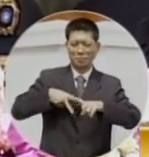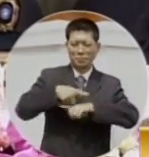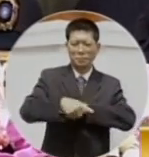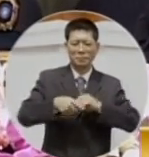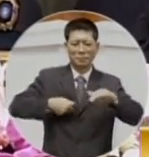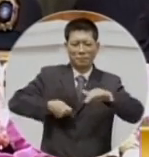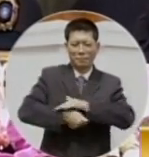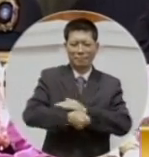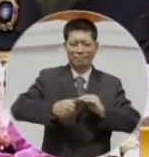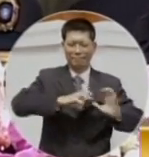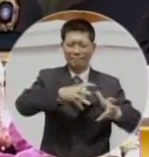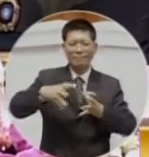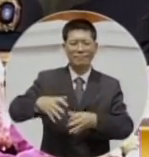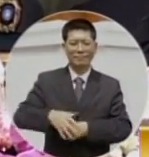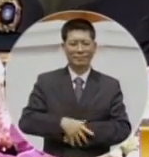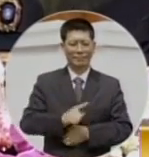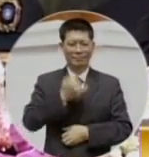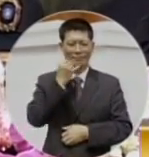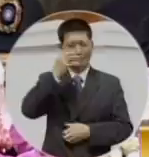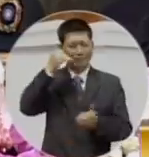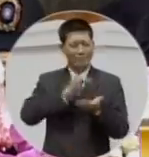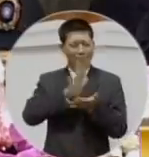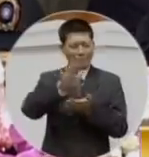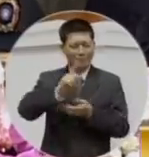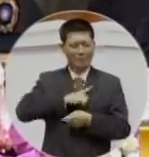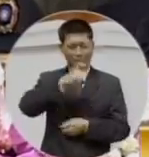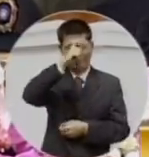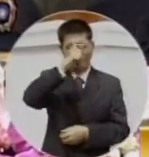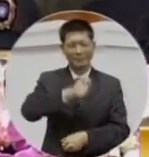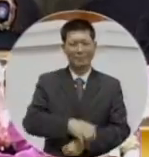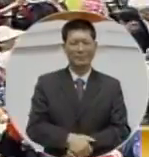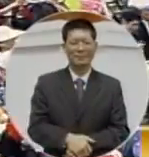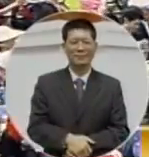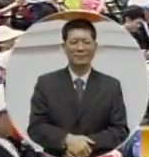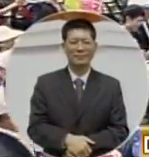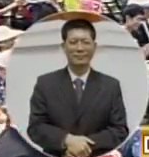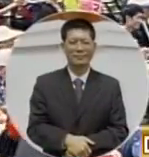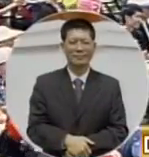界，咱就会看到咱未来的希望。